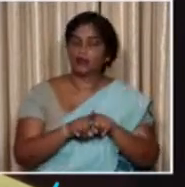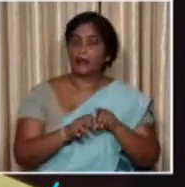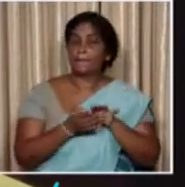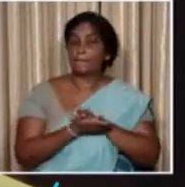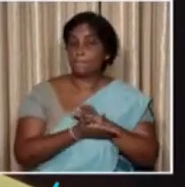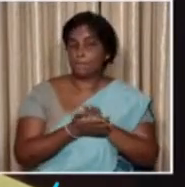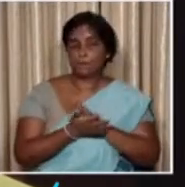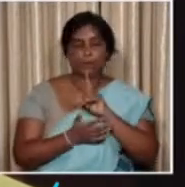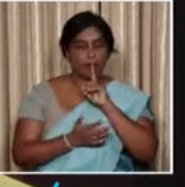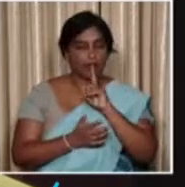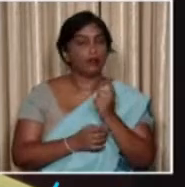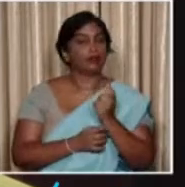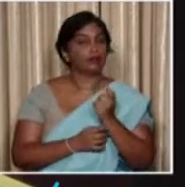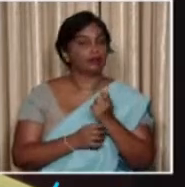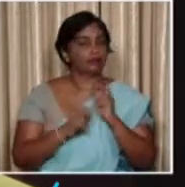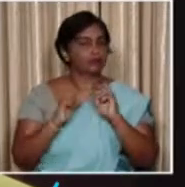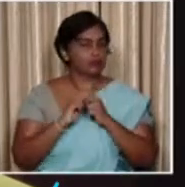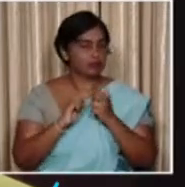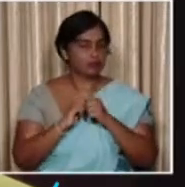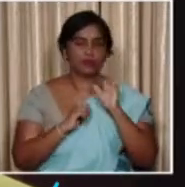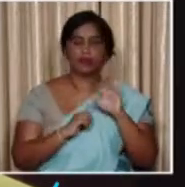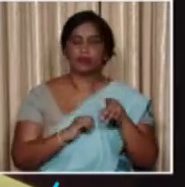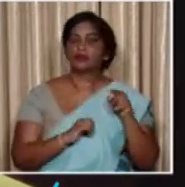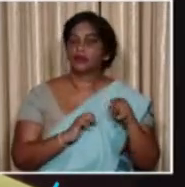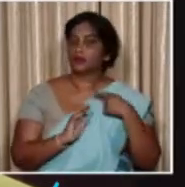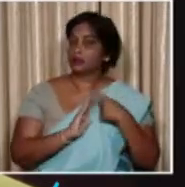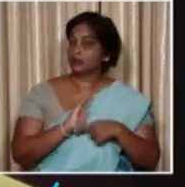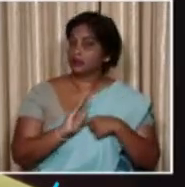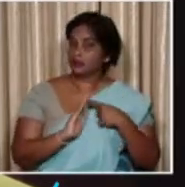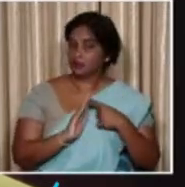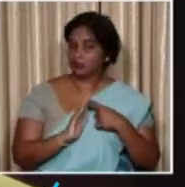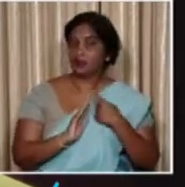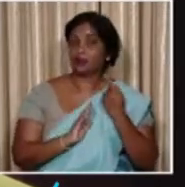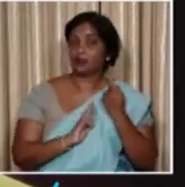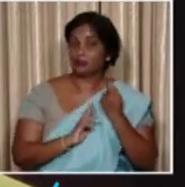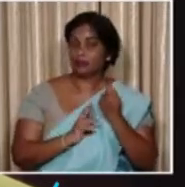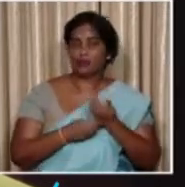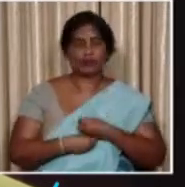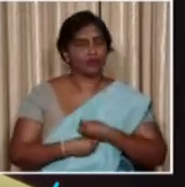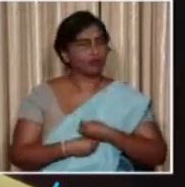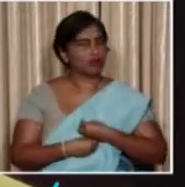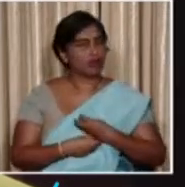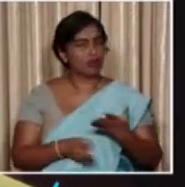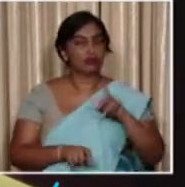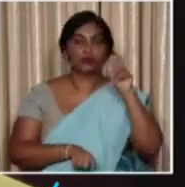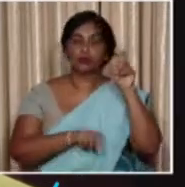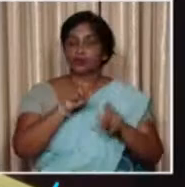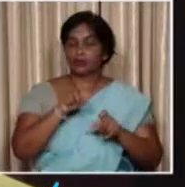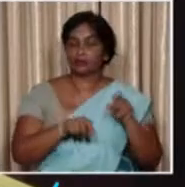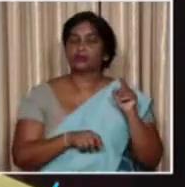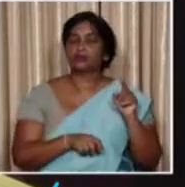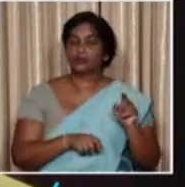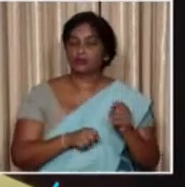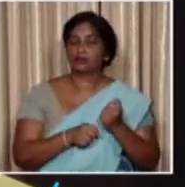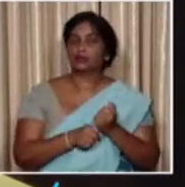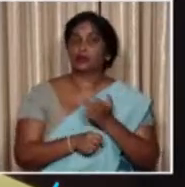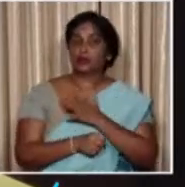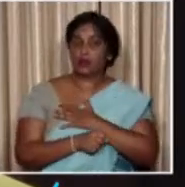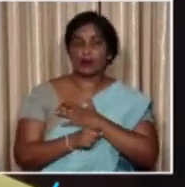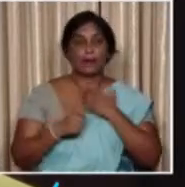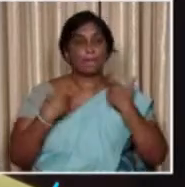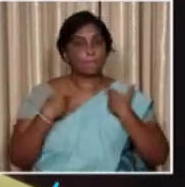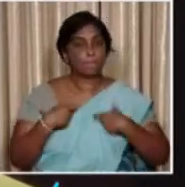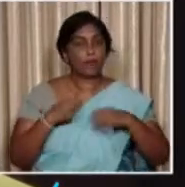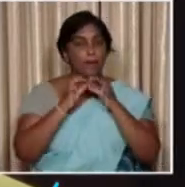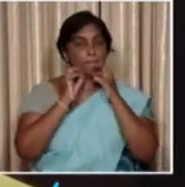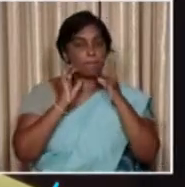පැහැදිලිව කියන්නට ඕන ආර්ථික ඝාතකින් මේ රටේ ආර්ථිකේ විනාශය කරපු කණ්ඩායමට ගෝඨාභය, මහින්ද,